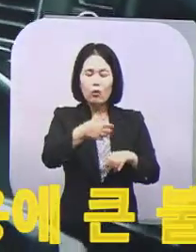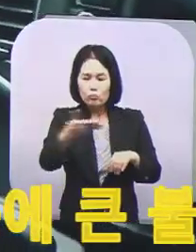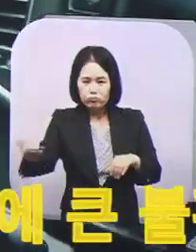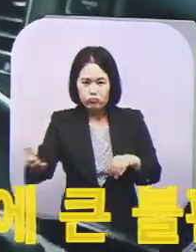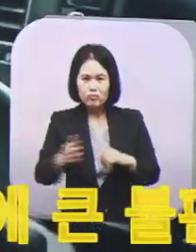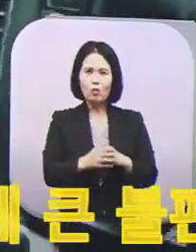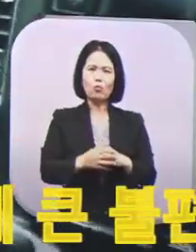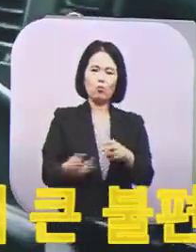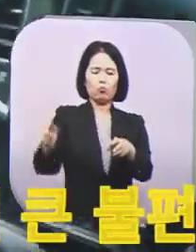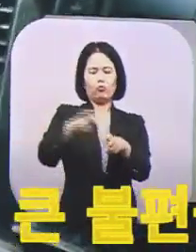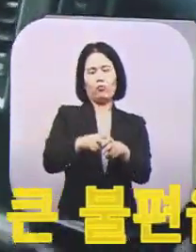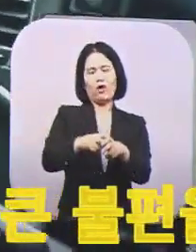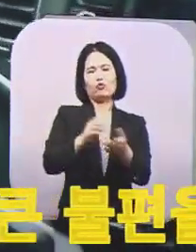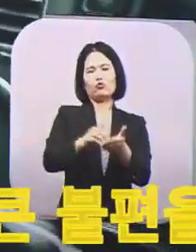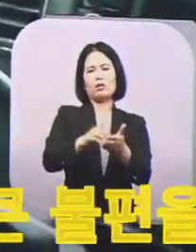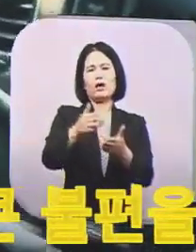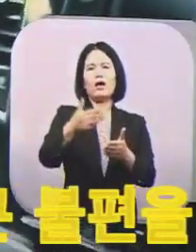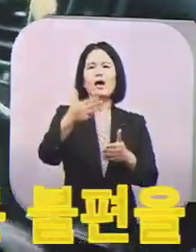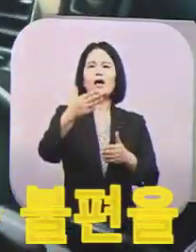규모가 3만 명을 넘어섰습니다.